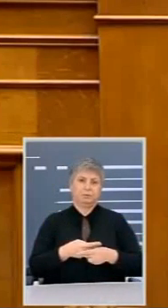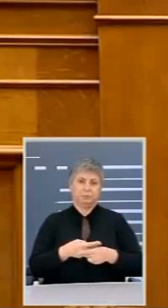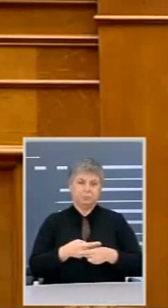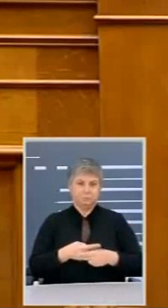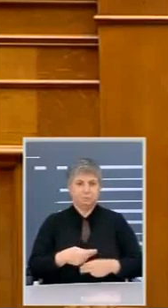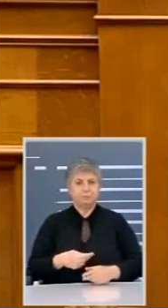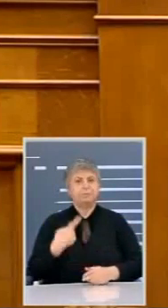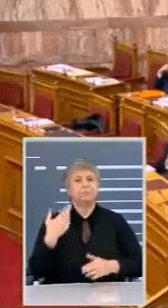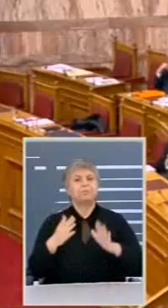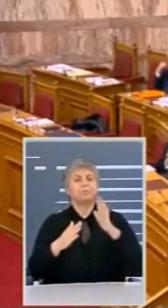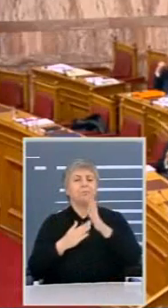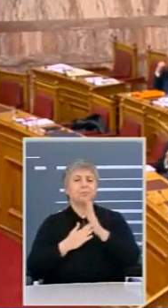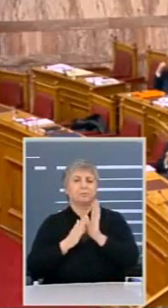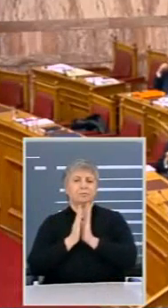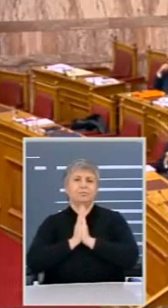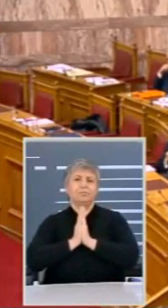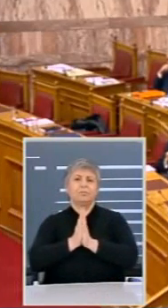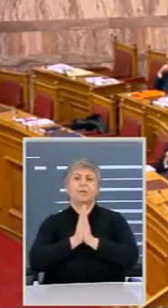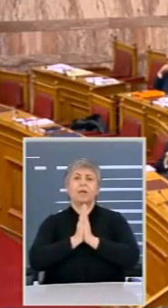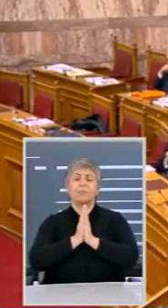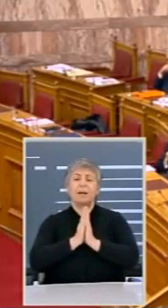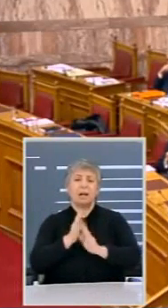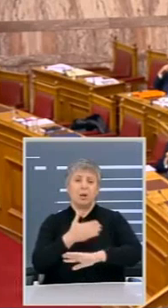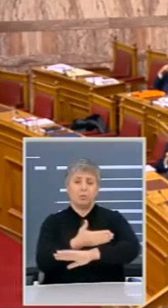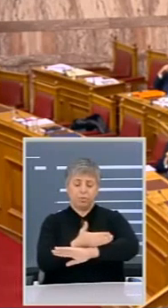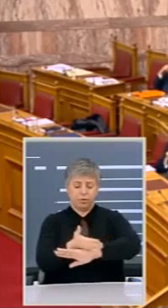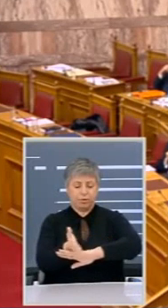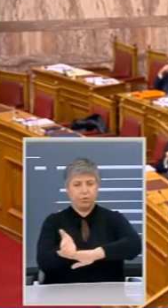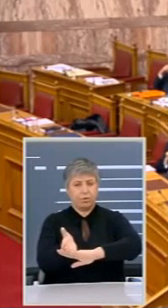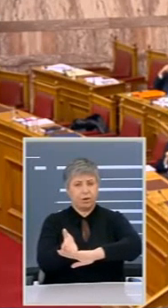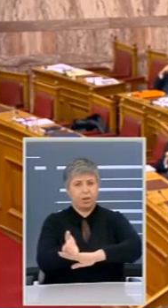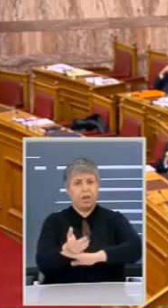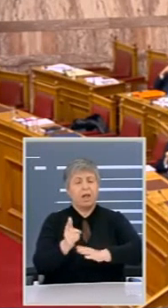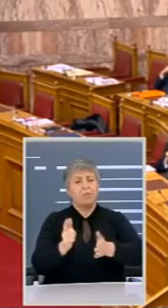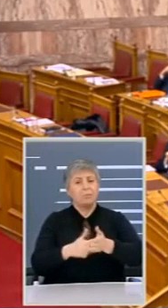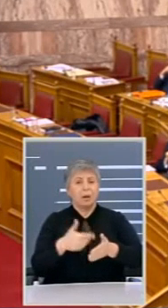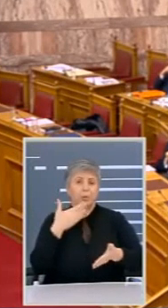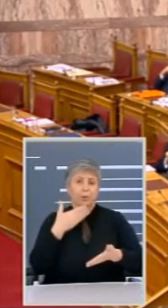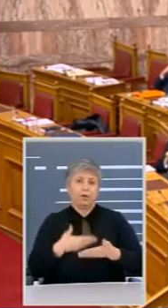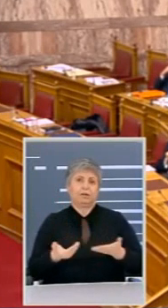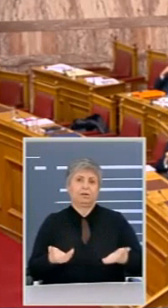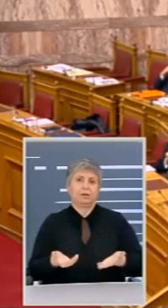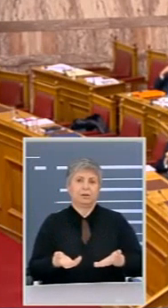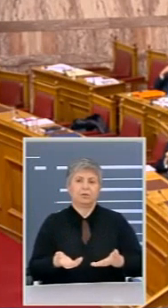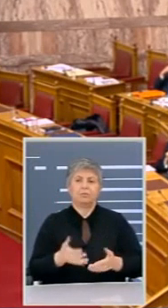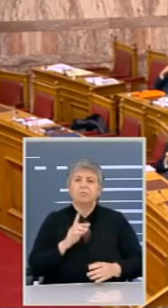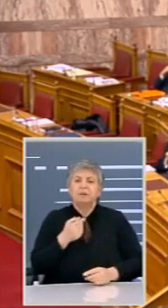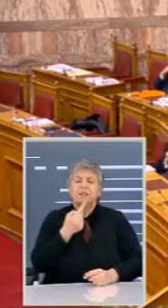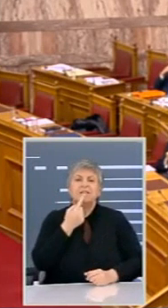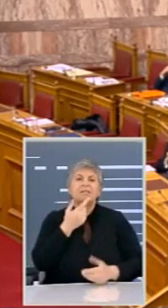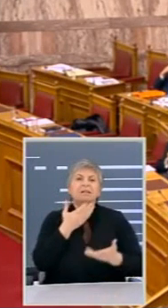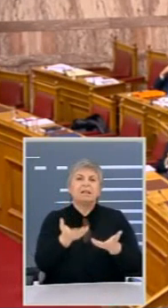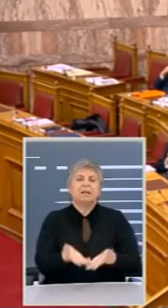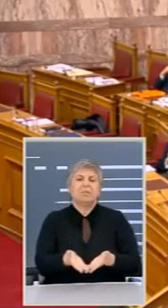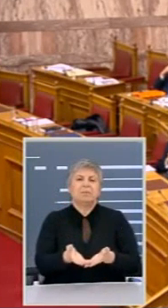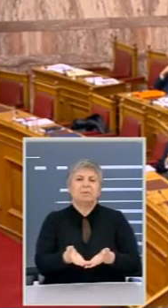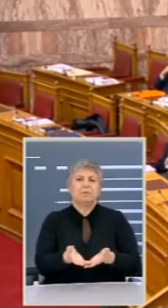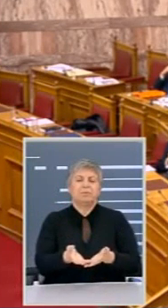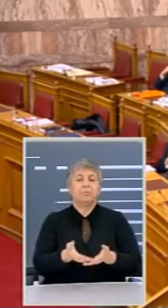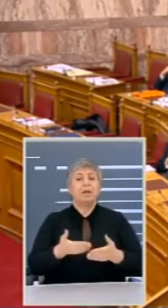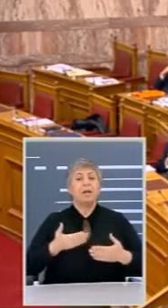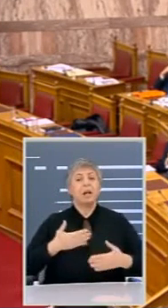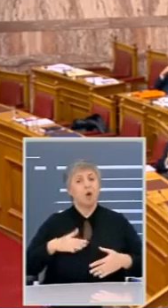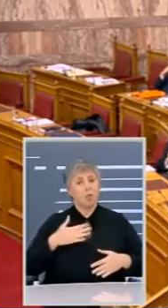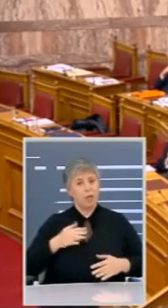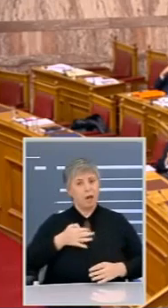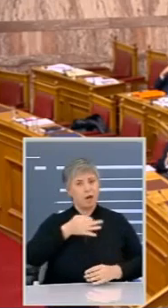Κλείστε παρακαλώ, κυρία Κοζομπόλη. Έχετε αργήσει. Τι να πω. Δεν λέγονται. Λοιπόν, εγώ θα πω μόνο